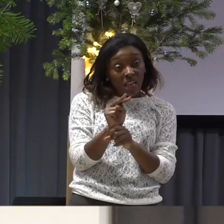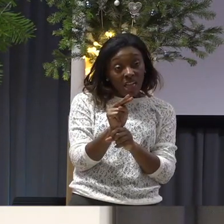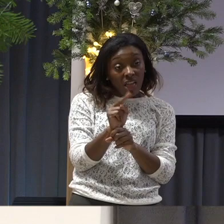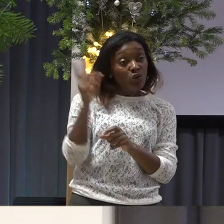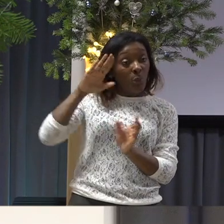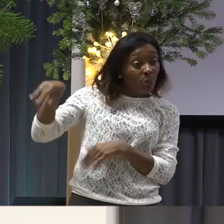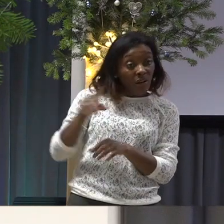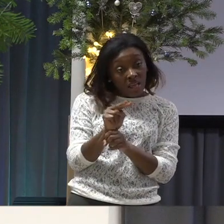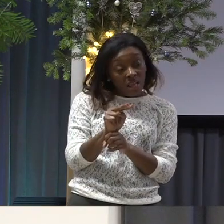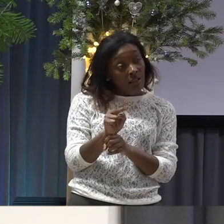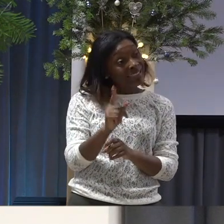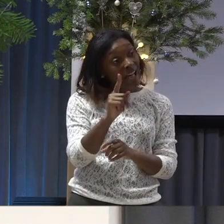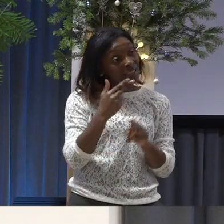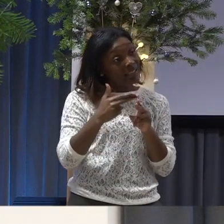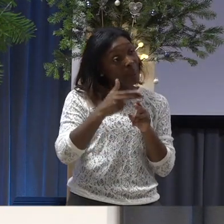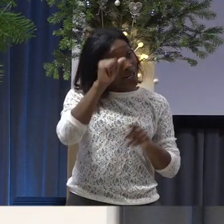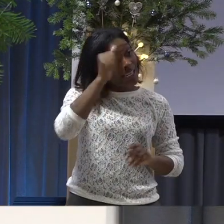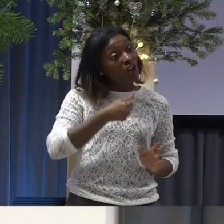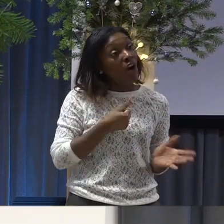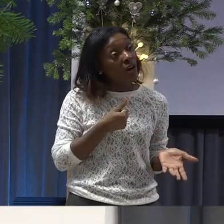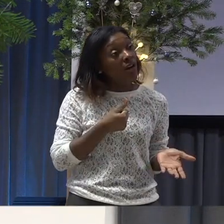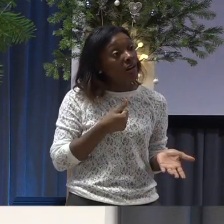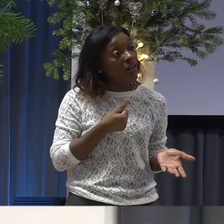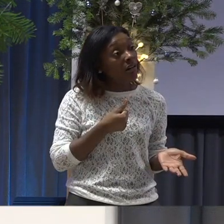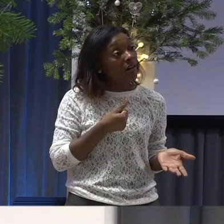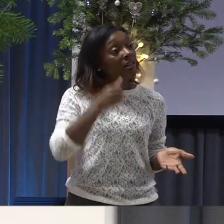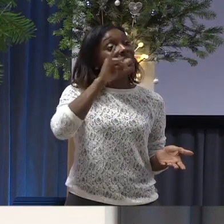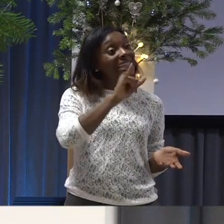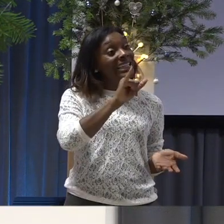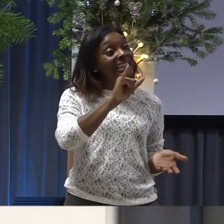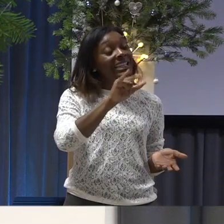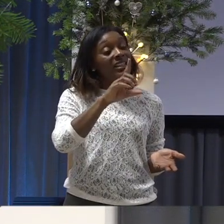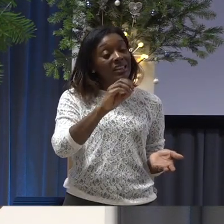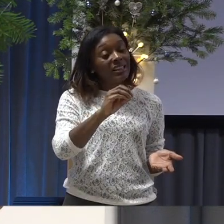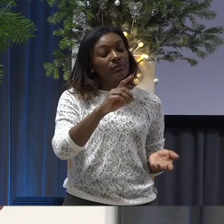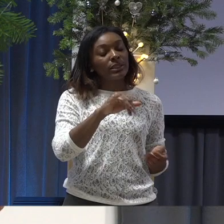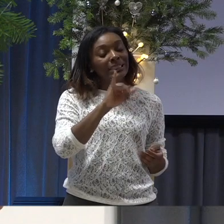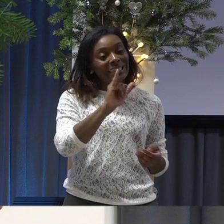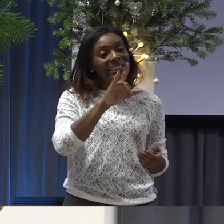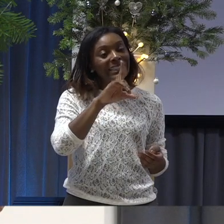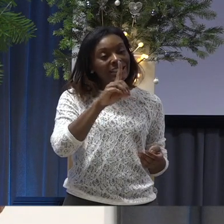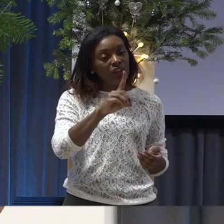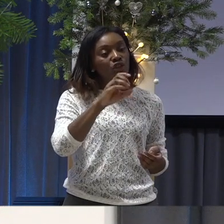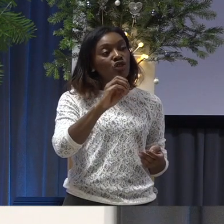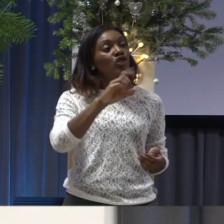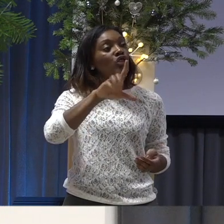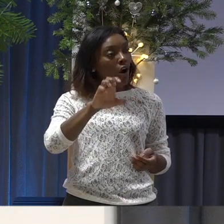Cette idole qui a la priorité. Dès que je me lève, je pense à la chose. C'est